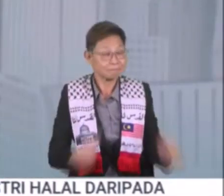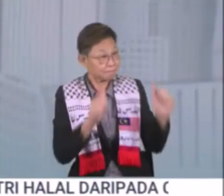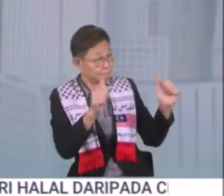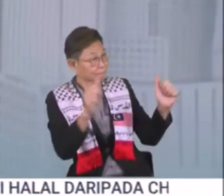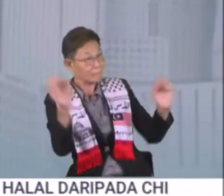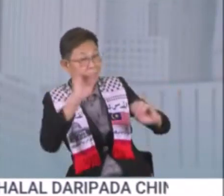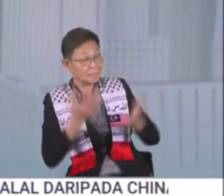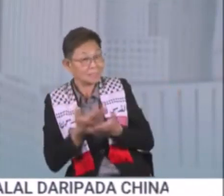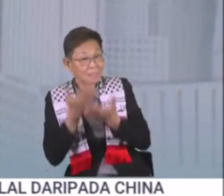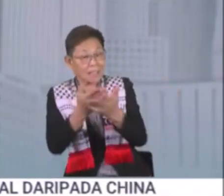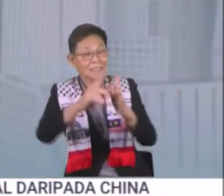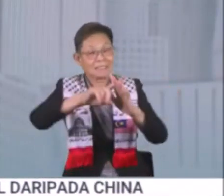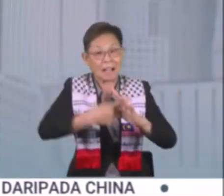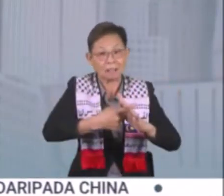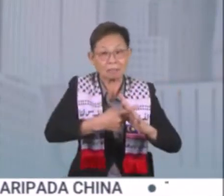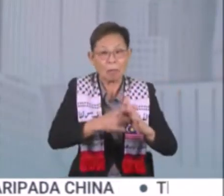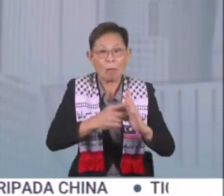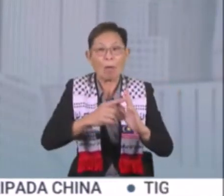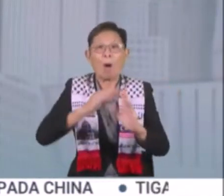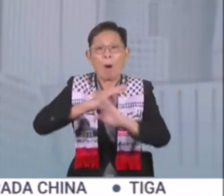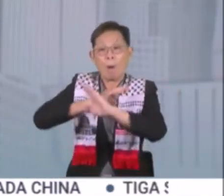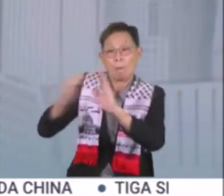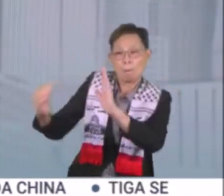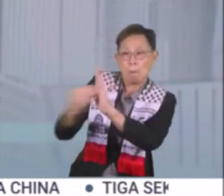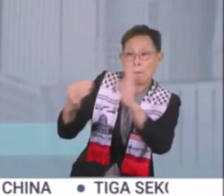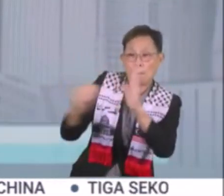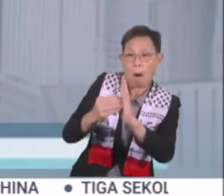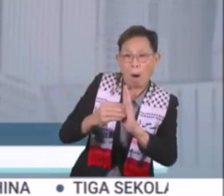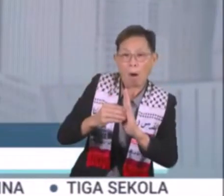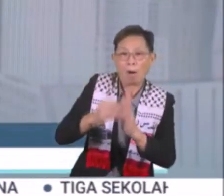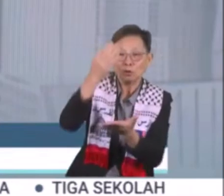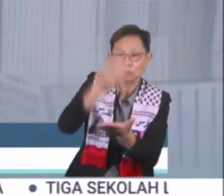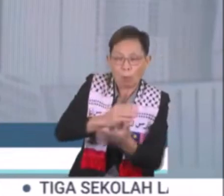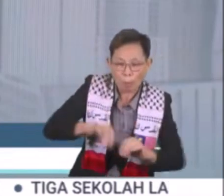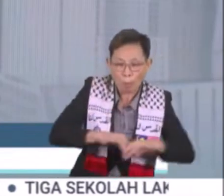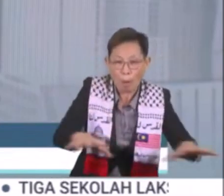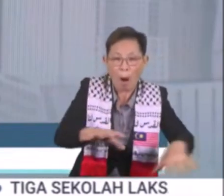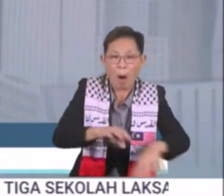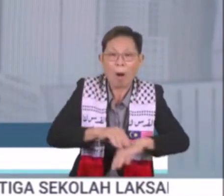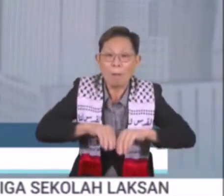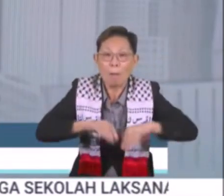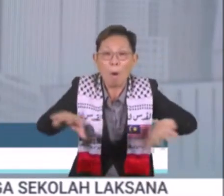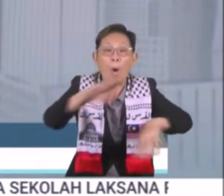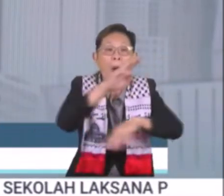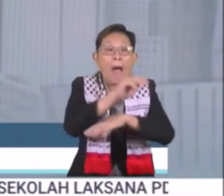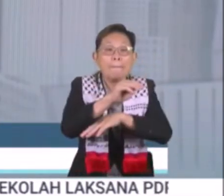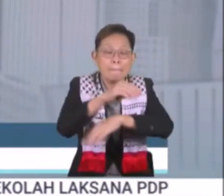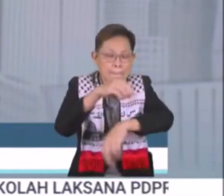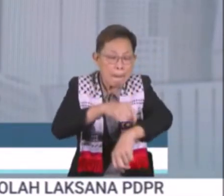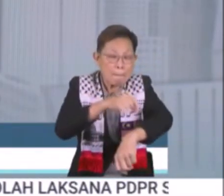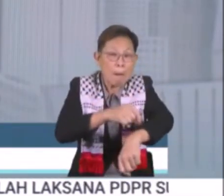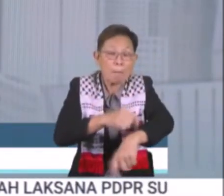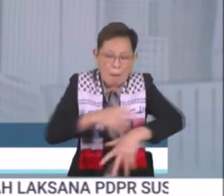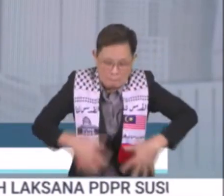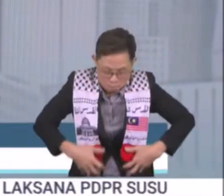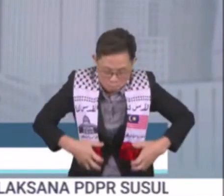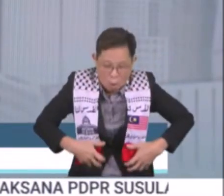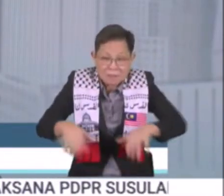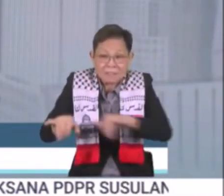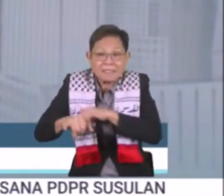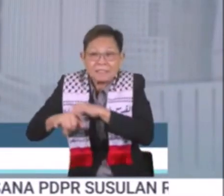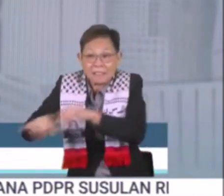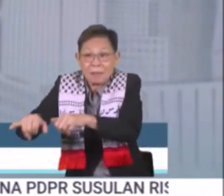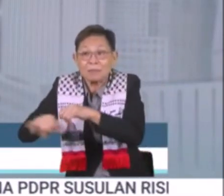Baik, tiada cadangan laksana sebarang sekatan untuk kekang penularan cacar monyet atau Mpox sebagaimana dilakukan ketika